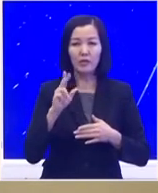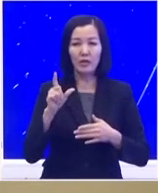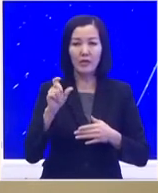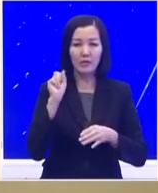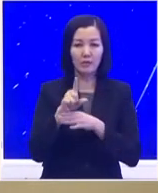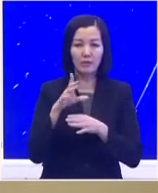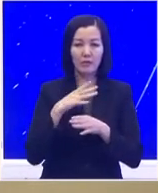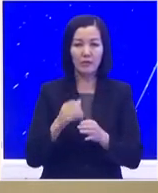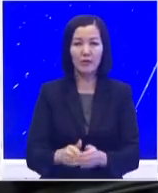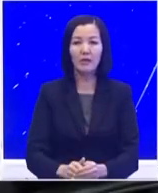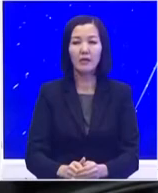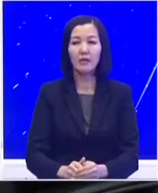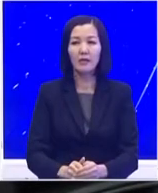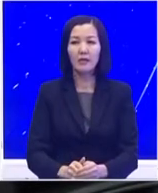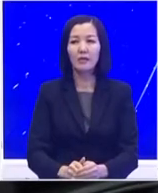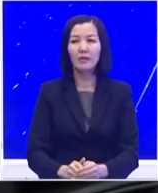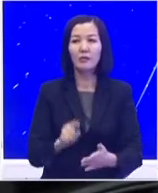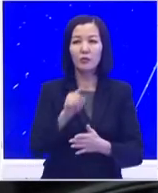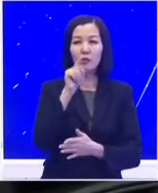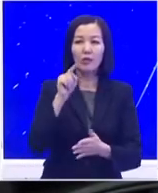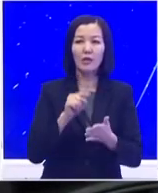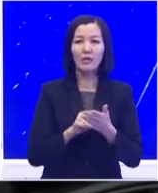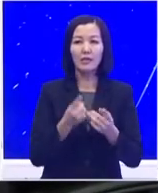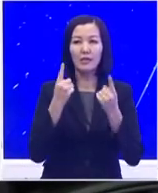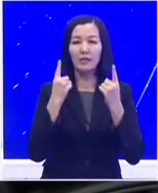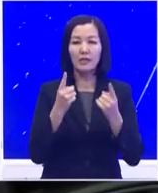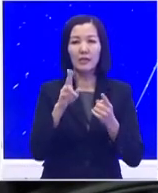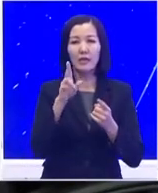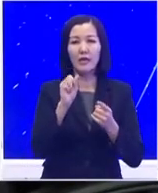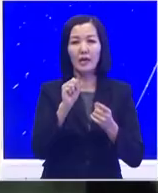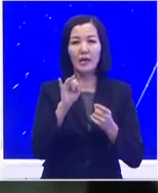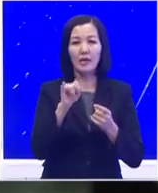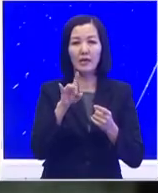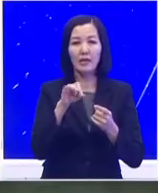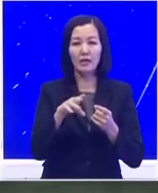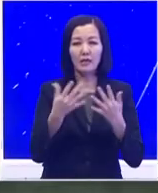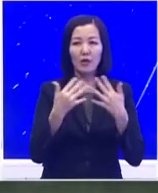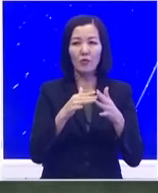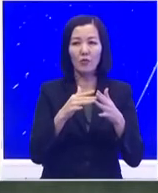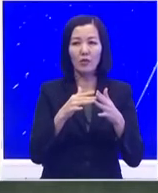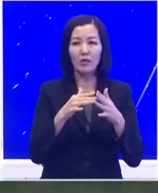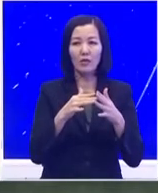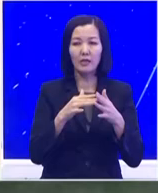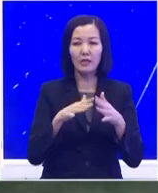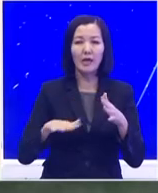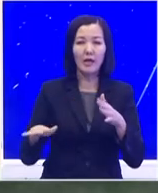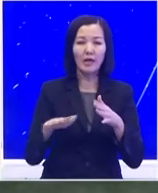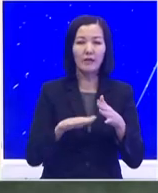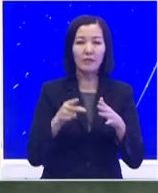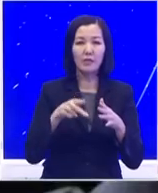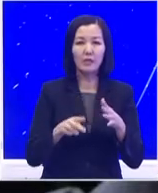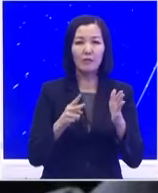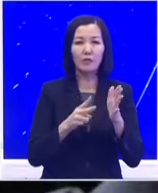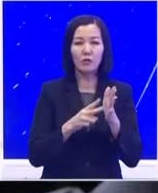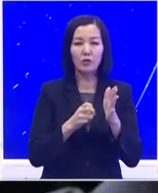тапсырма берді. Сұрақтың бірі мәселе ірі Қайрат ауылынан түсті. Жері талғардыкі, әкімшілік аумағы ленікі.